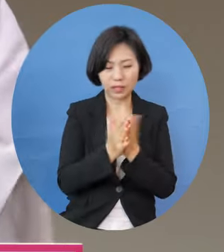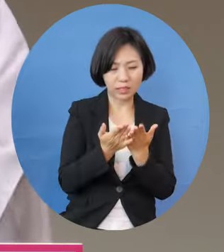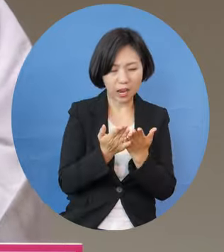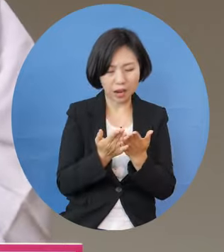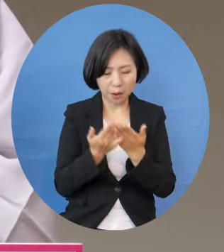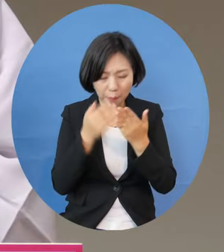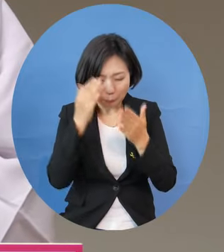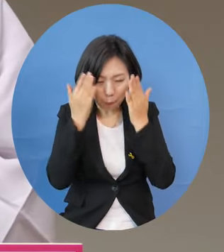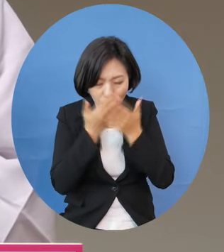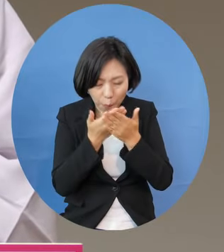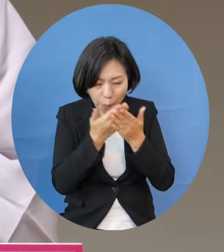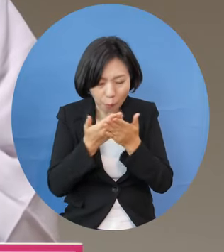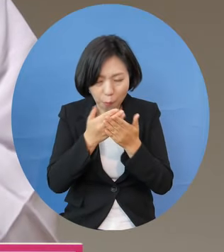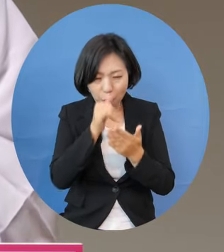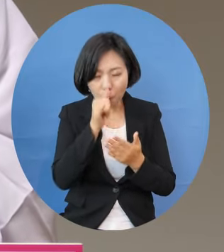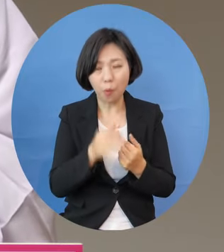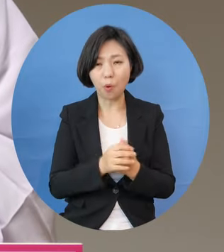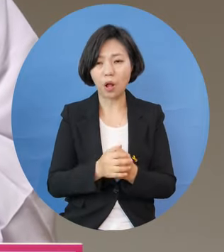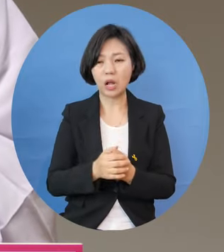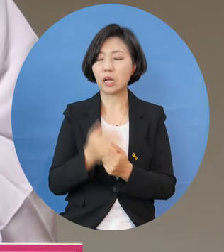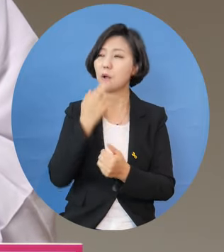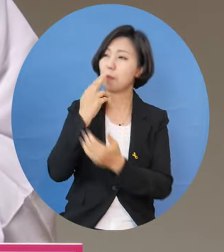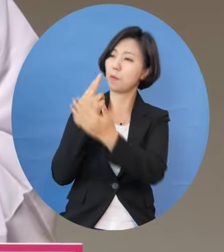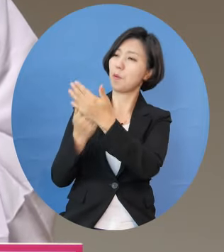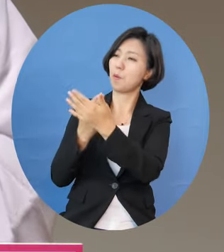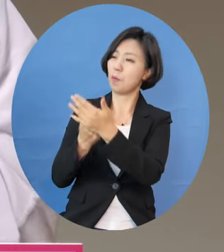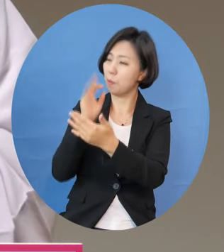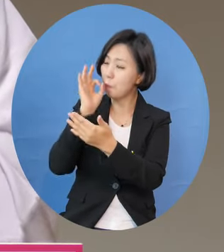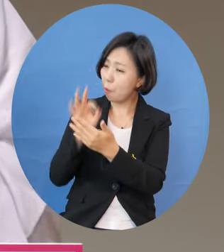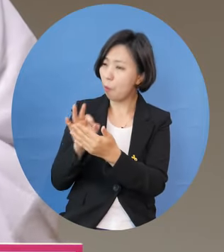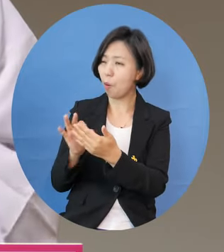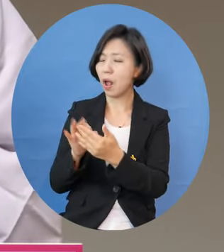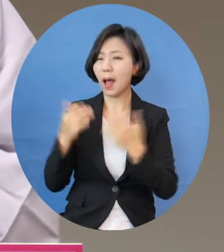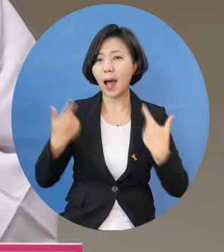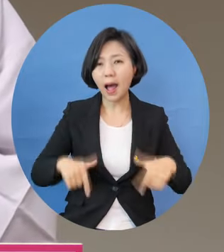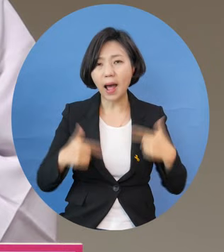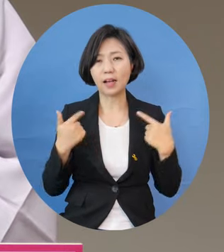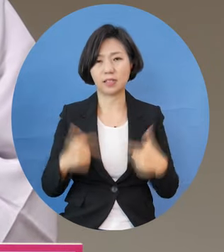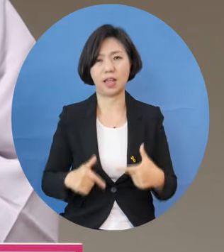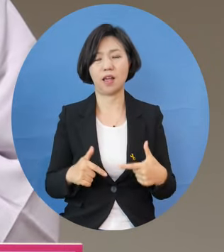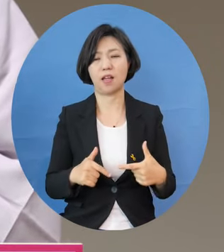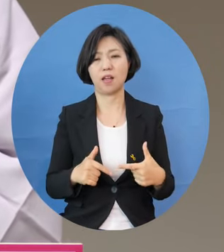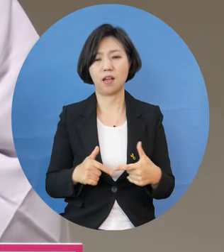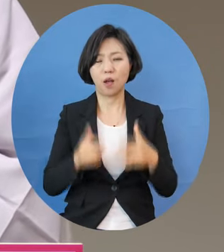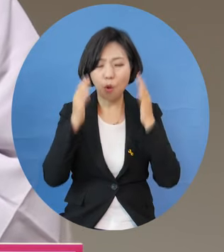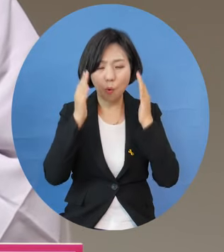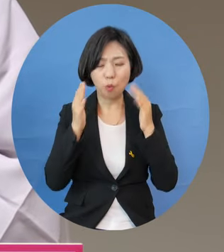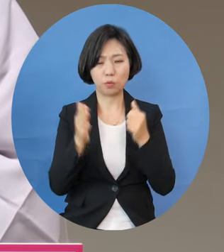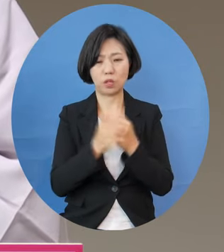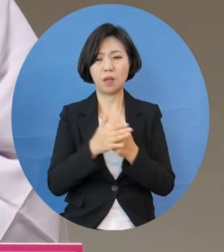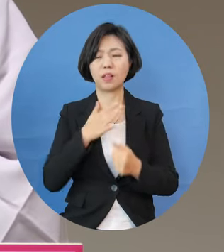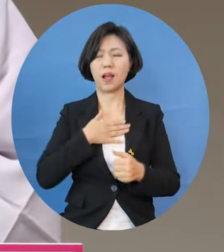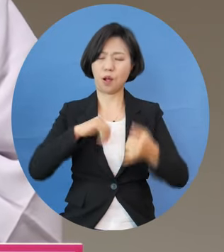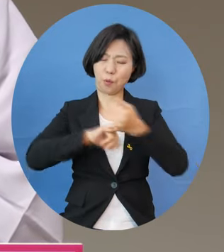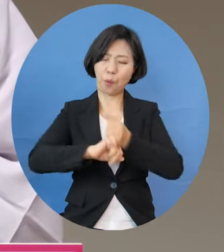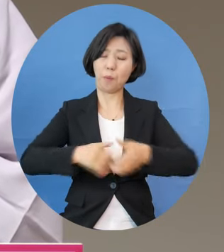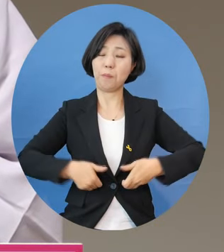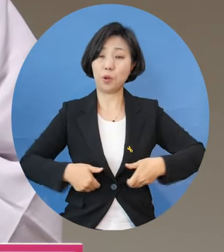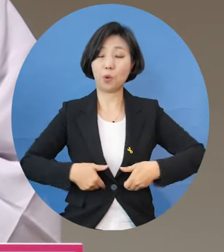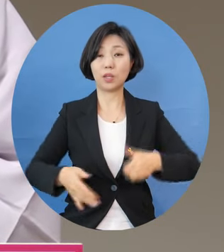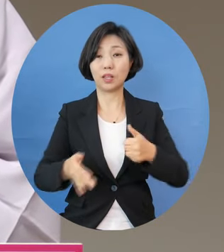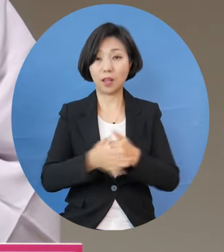찾아보고, 요즘 같으면 구글 찾아보고 늘 이렇게 하니까 자기가 필요해서 공부하는